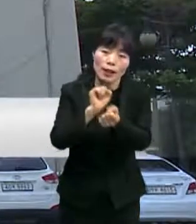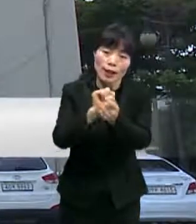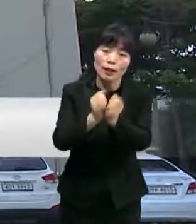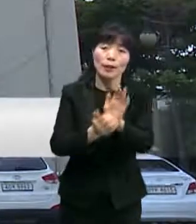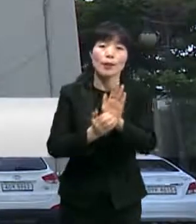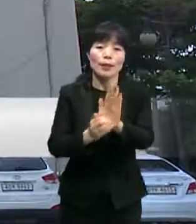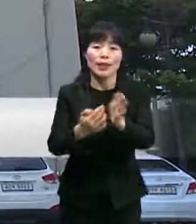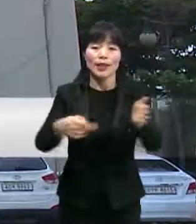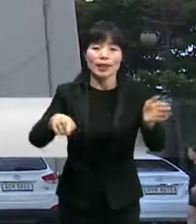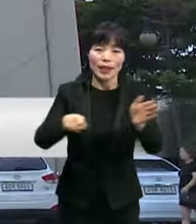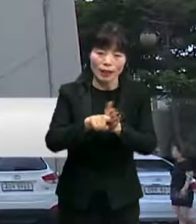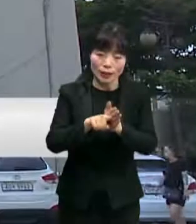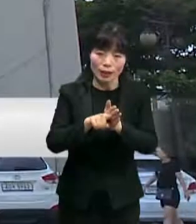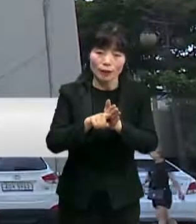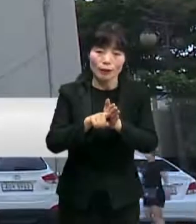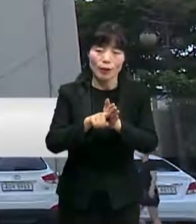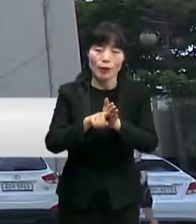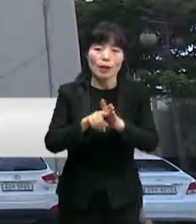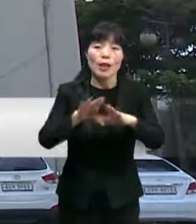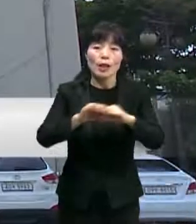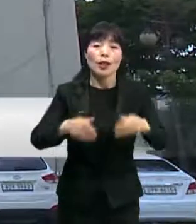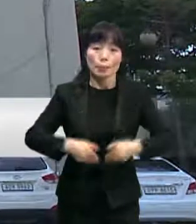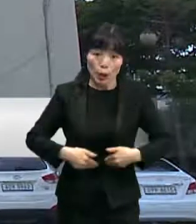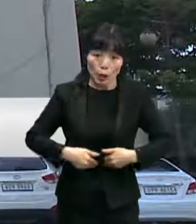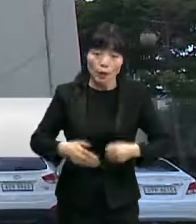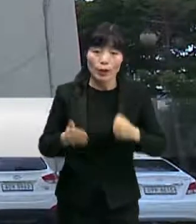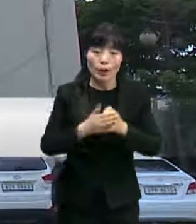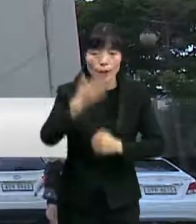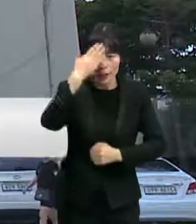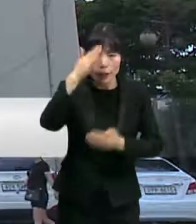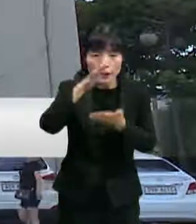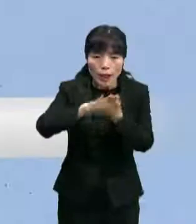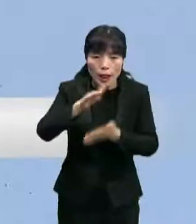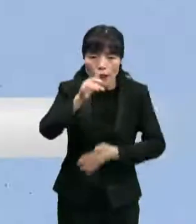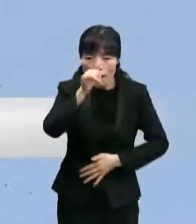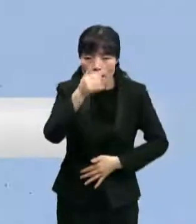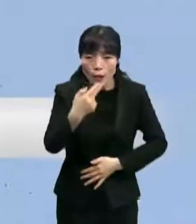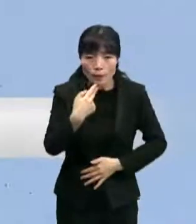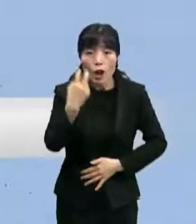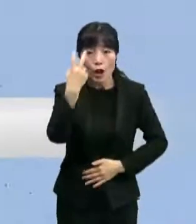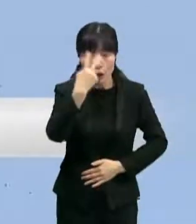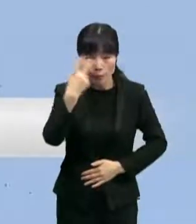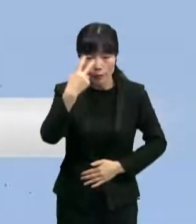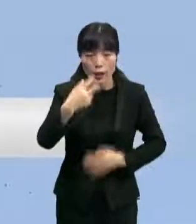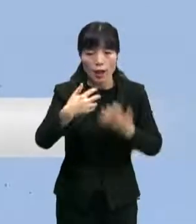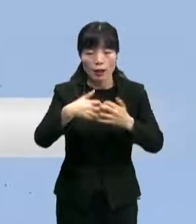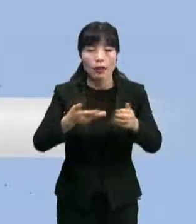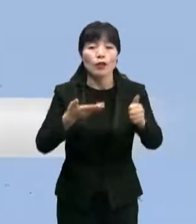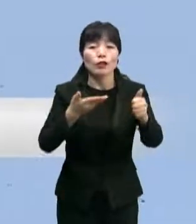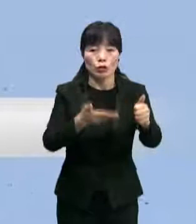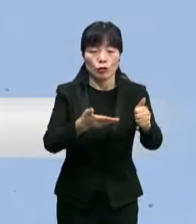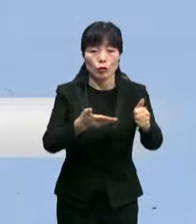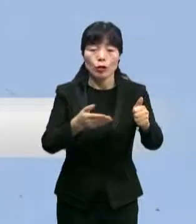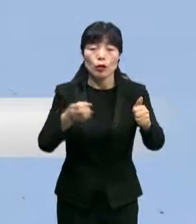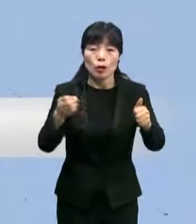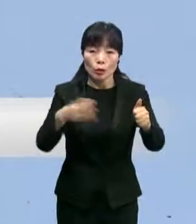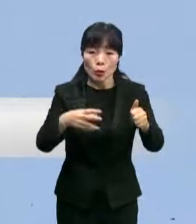위한 후속 조치가 필요하다고 판단해 열화상카메라 구입비를 지원하게 됐다며 카메라와 함께